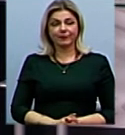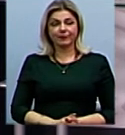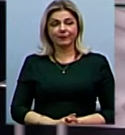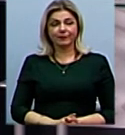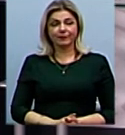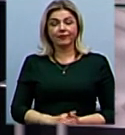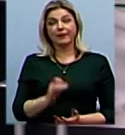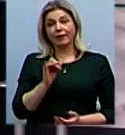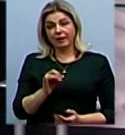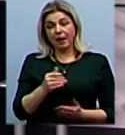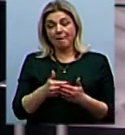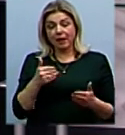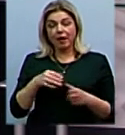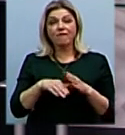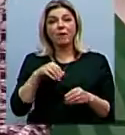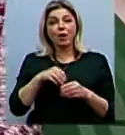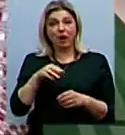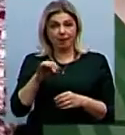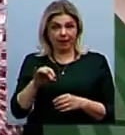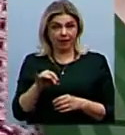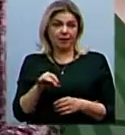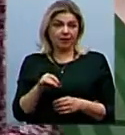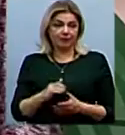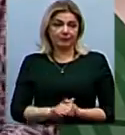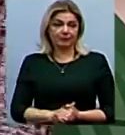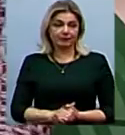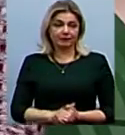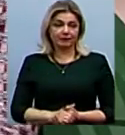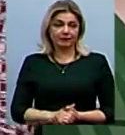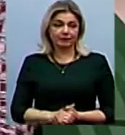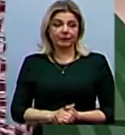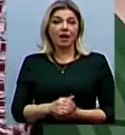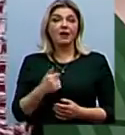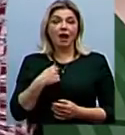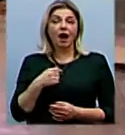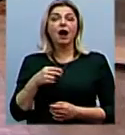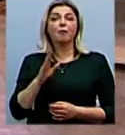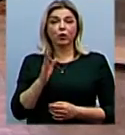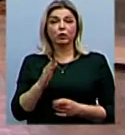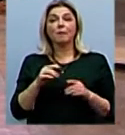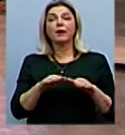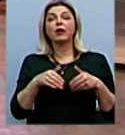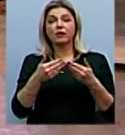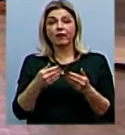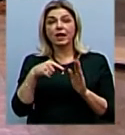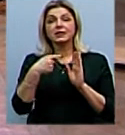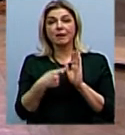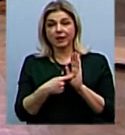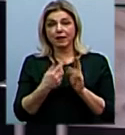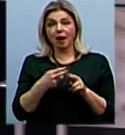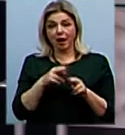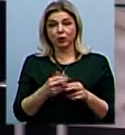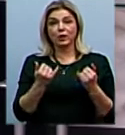Договариваться. В тому числі перед виборами, тим більше. Я паралельно буду пропонувати вам ставити запитання, котрі ви на